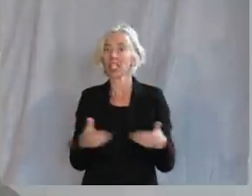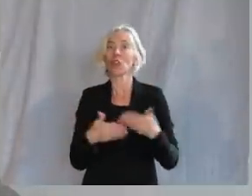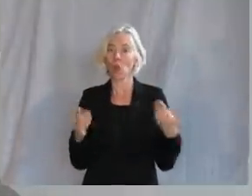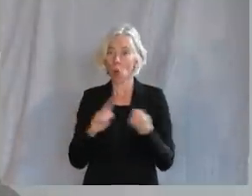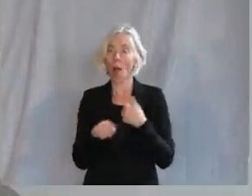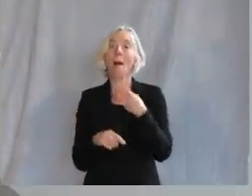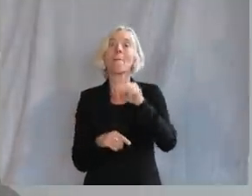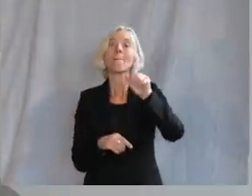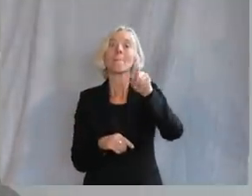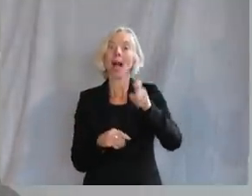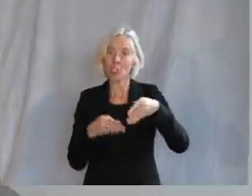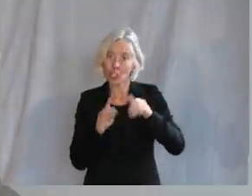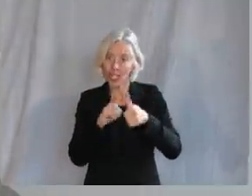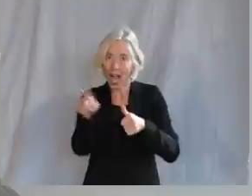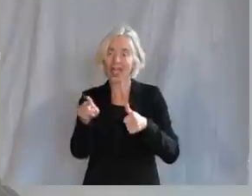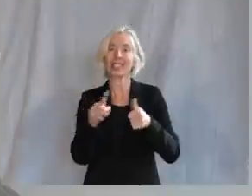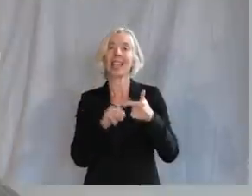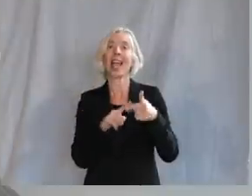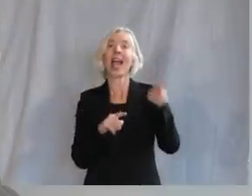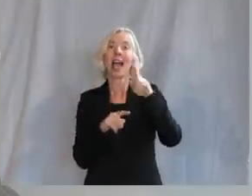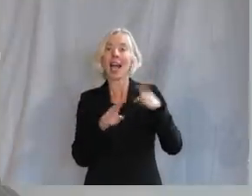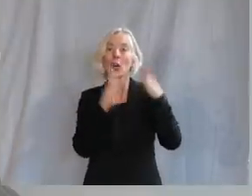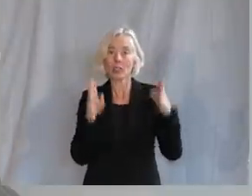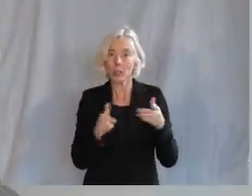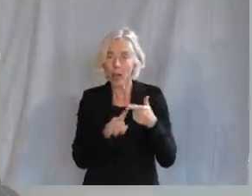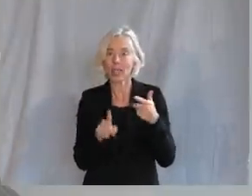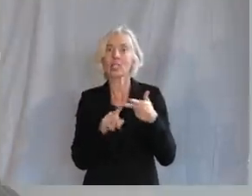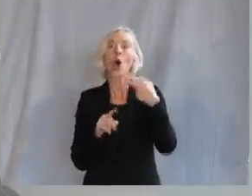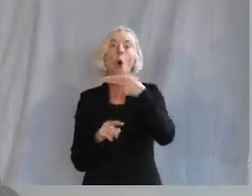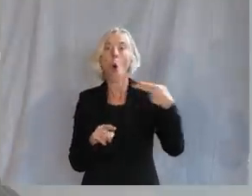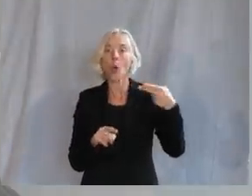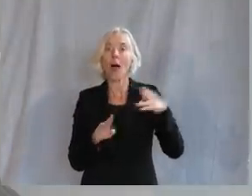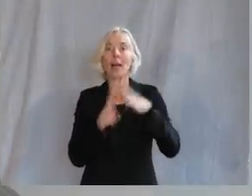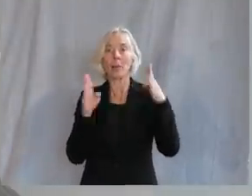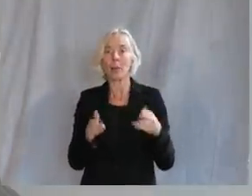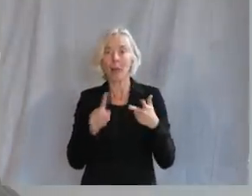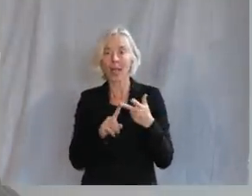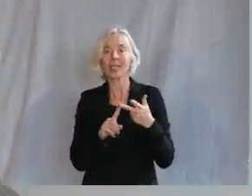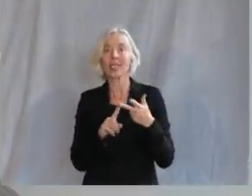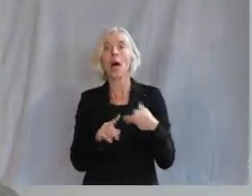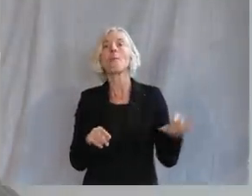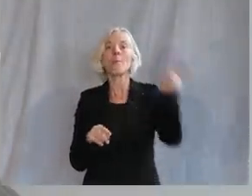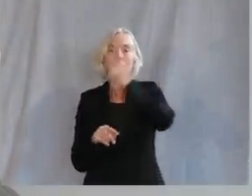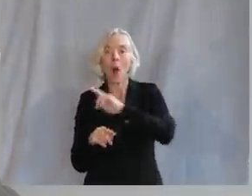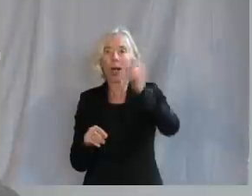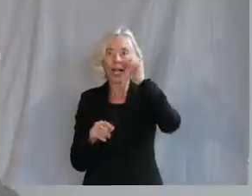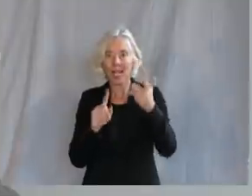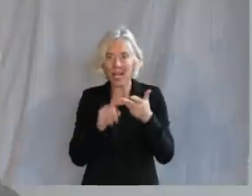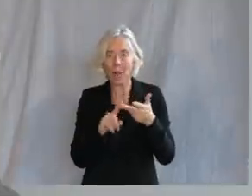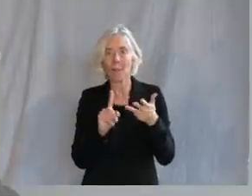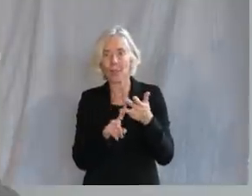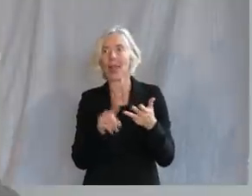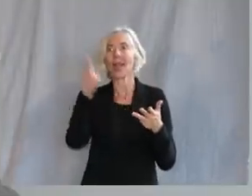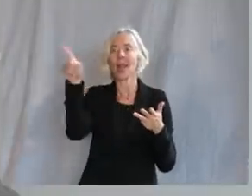Ludwigstraße, an der Blauen Kappe zwischen Klinkertorstraße und Altes Kauzengässchen und Leonhardsberg. Ausgenommen